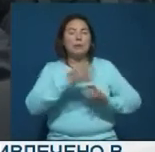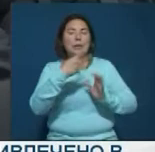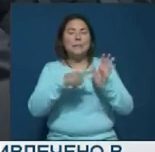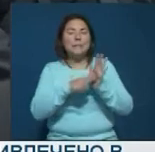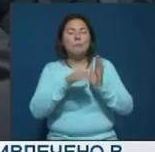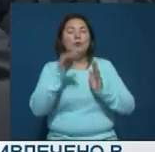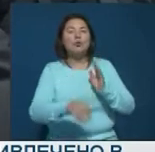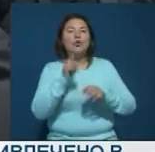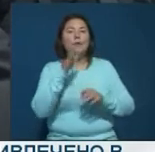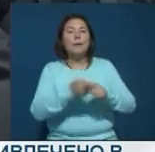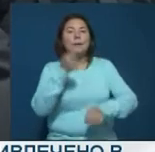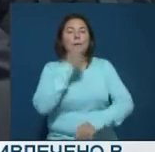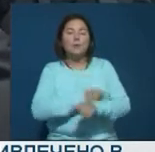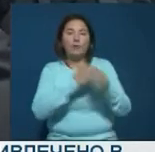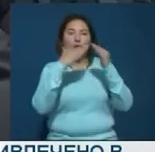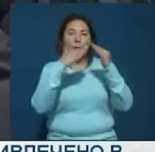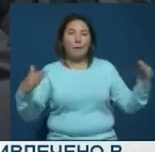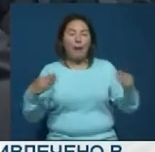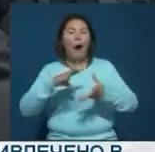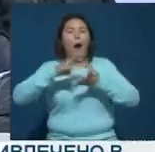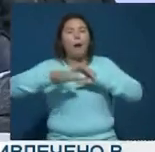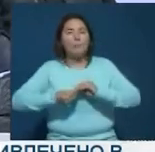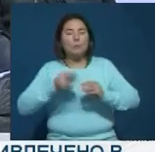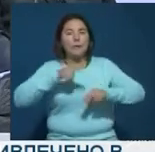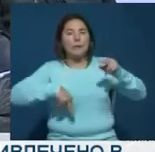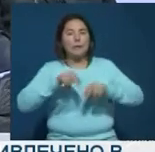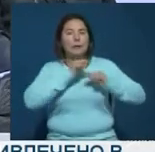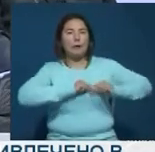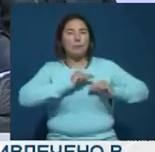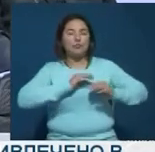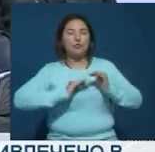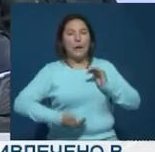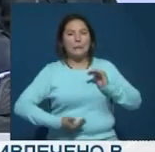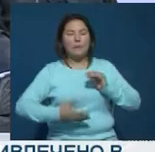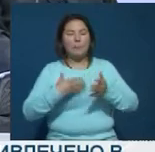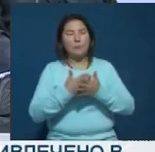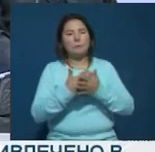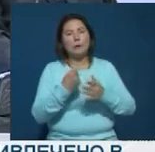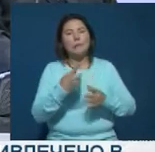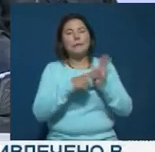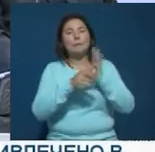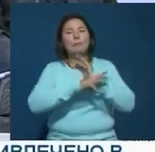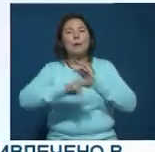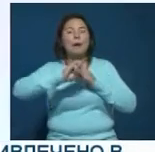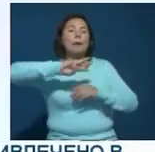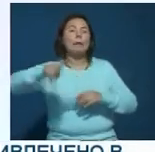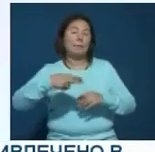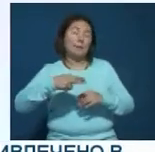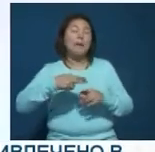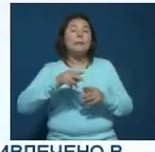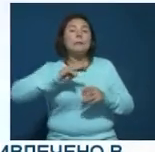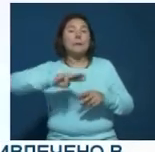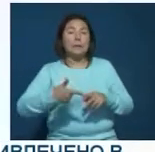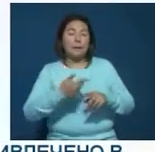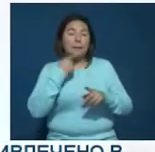тысяч квадратных метров жилья. В частности, объем строительных работ частного сектора составил около 7 миллиардов тенге. Также, по